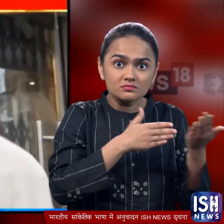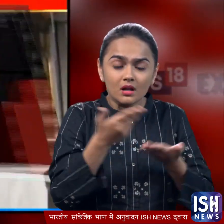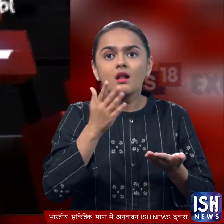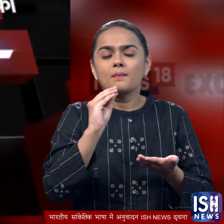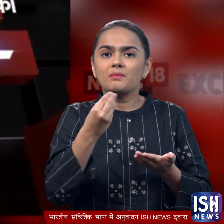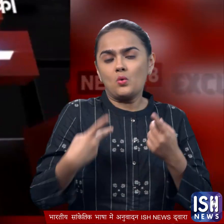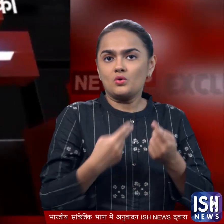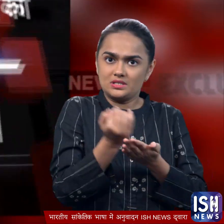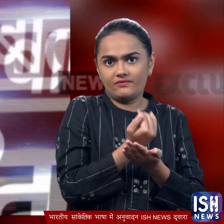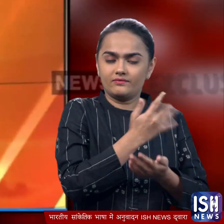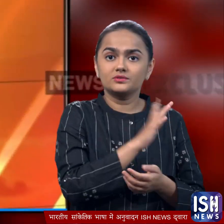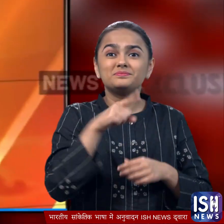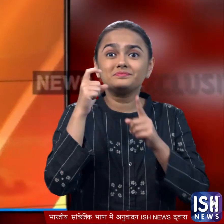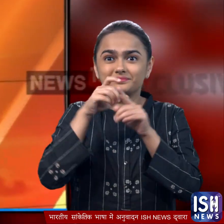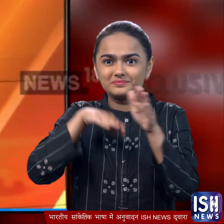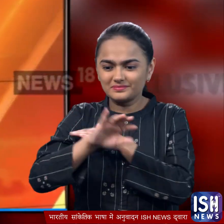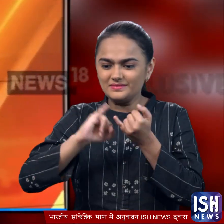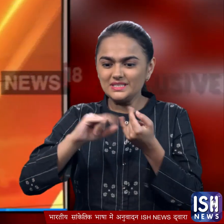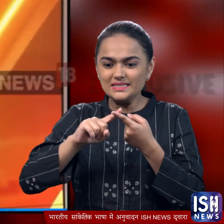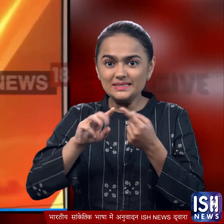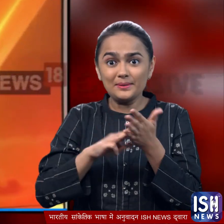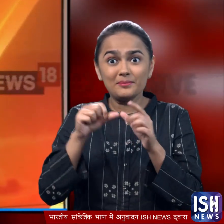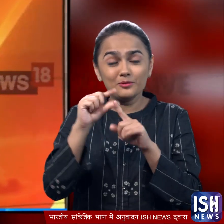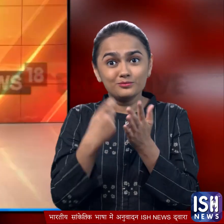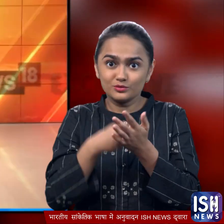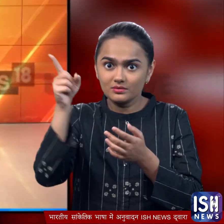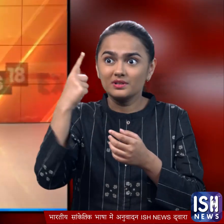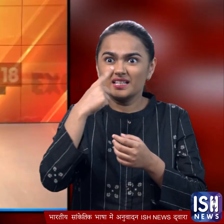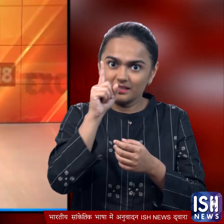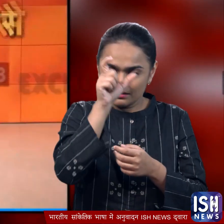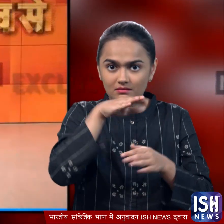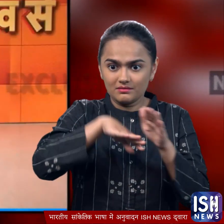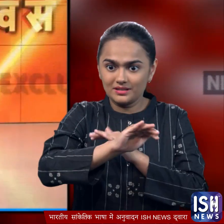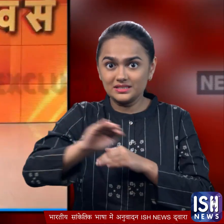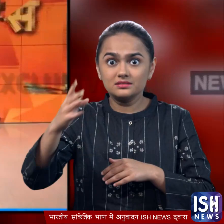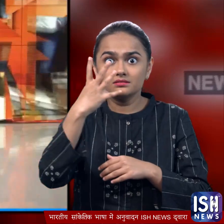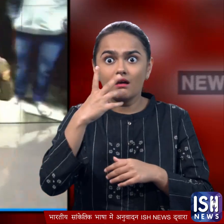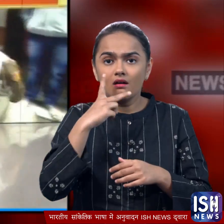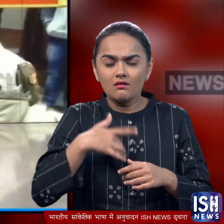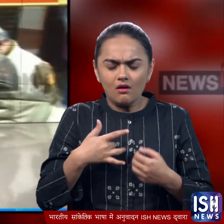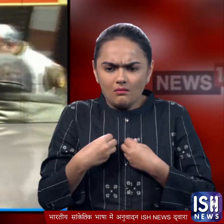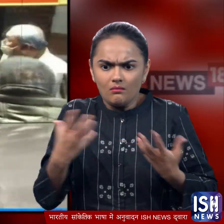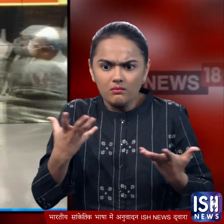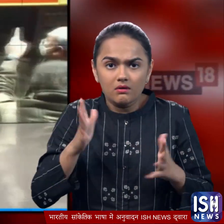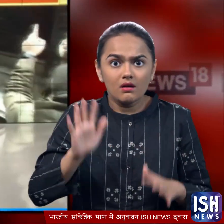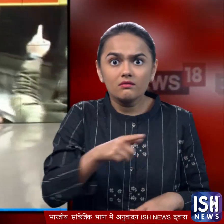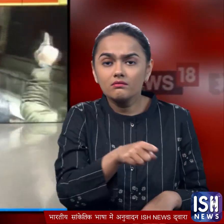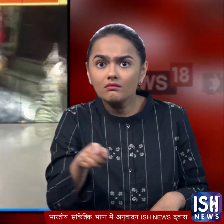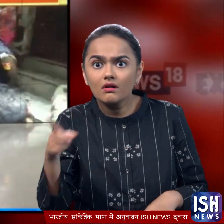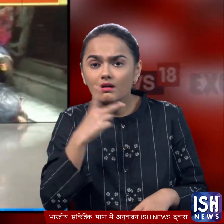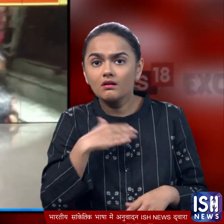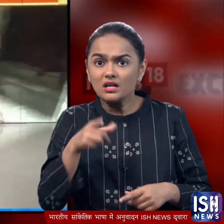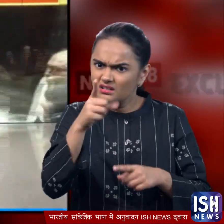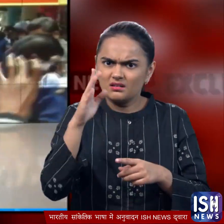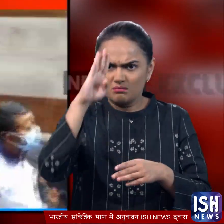बाहर बताई गई। दिल्ली के सीमापुरी इलाके में एक महिला और उसके 4 बच्चों के शव मिले, जिससे वहां हड़कंप मच गया। वहां के लोगों ने तुरंत ही इसकी